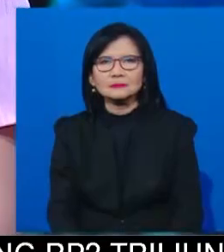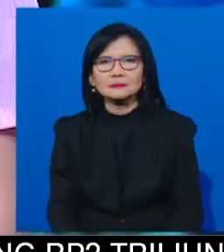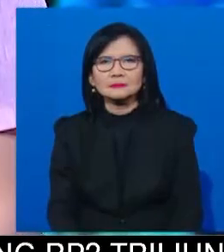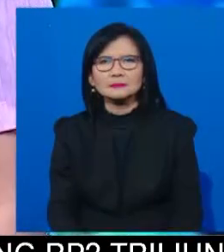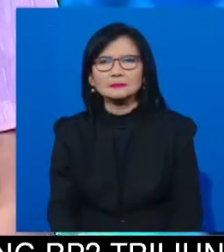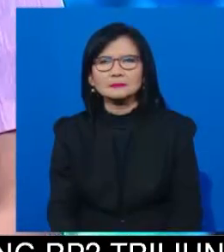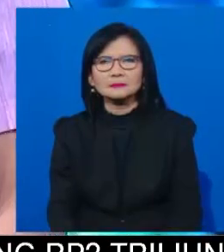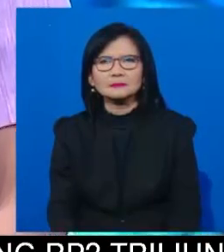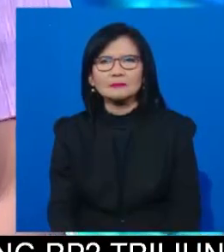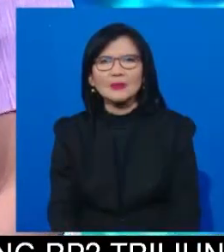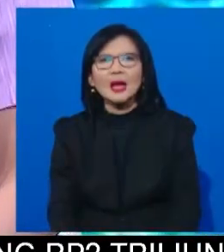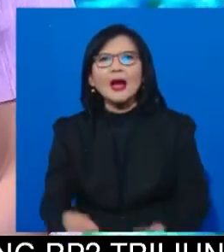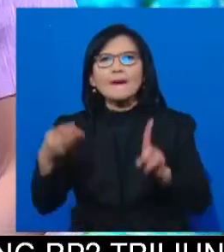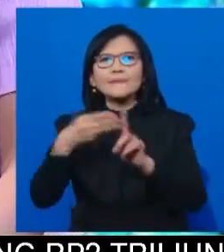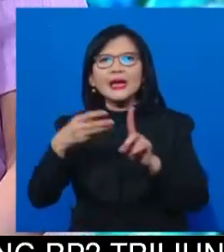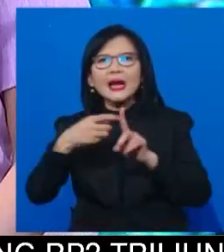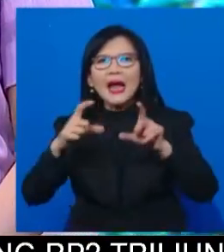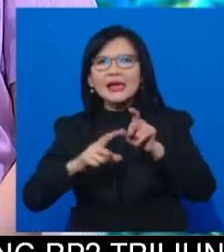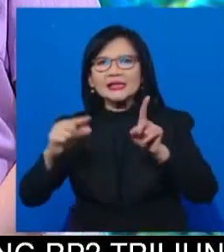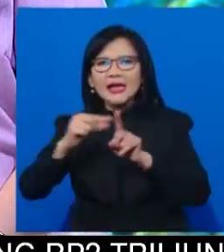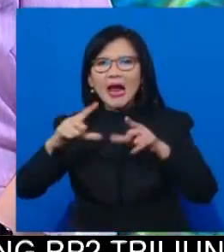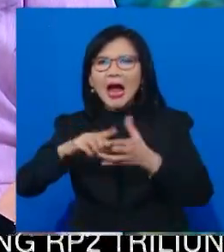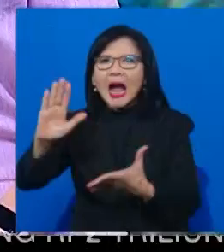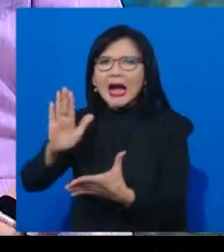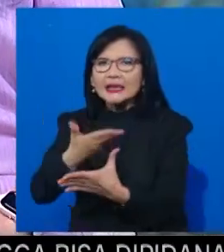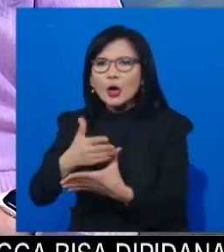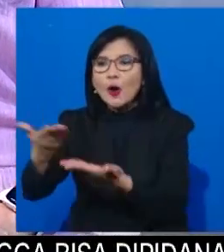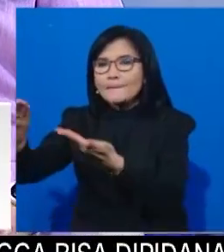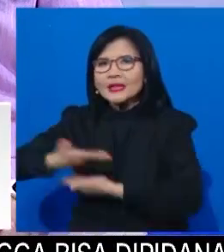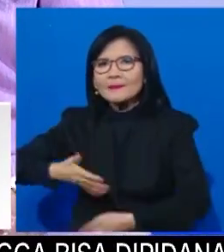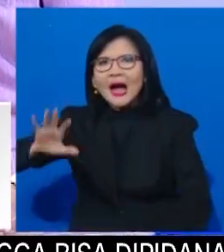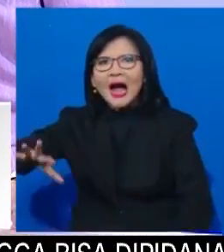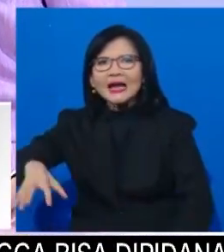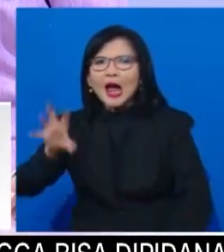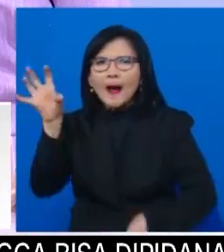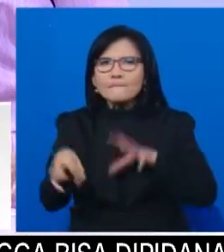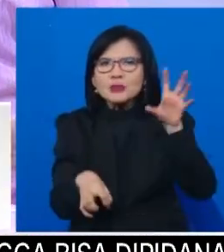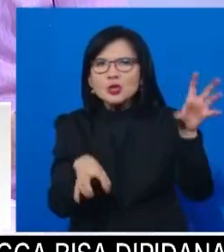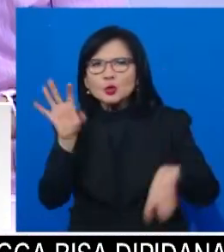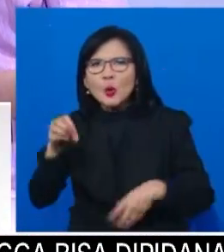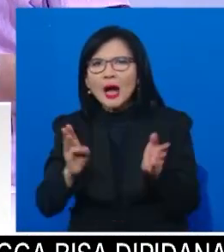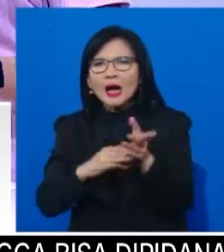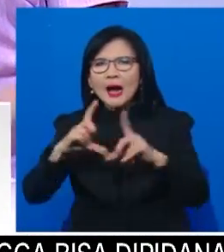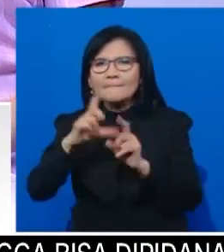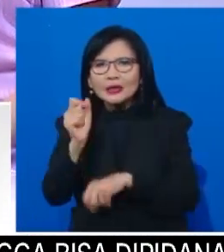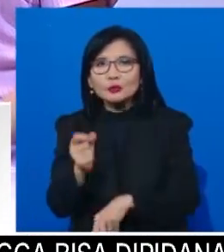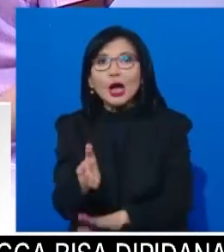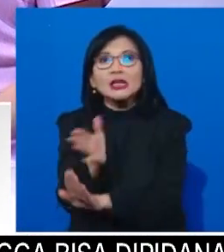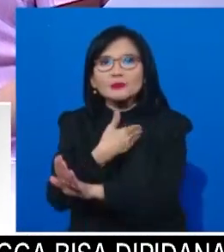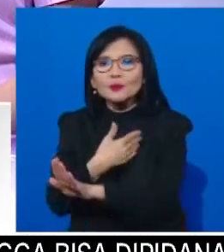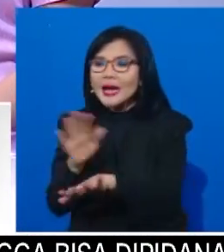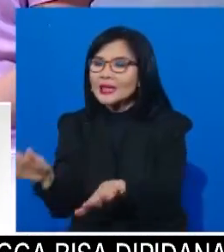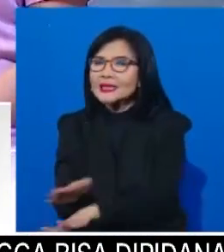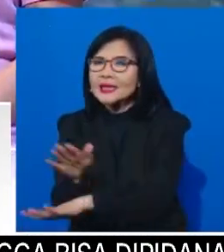Pemirsa, Balai Besar Konservasi Sumber Daya Alam Riau menerima anak beruang madu. Sebelumnya, warga yang menemukan sempat memelihara anak beruang